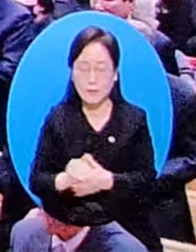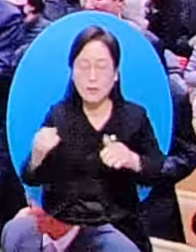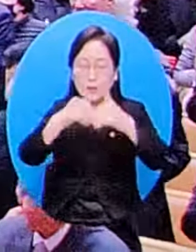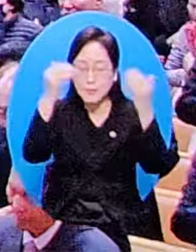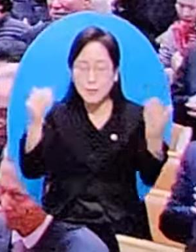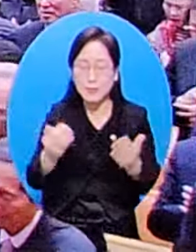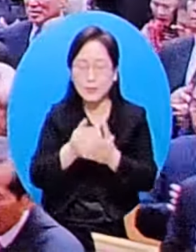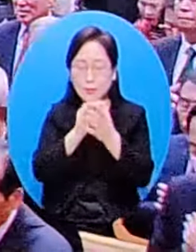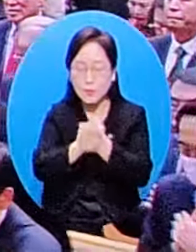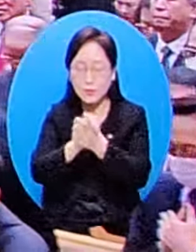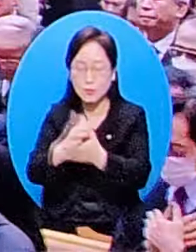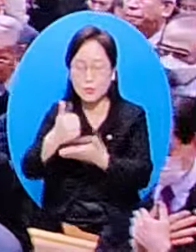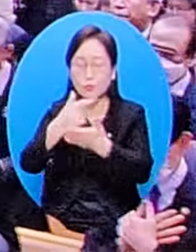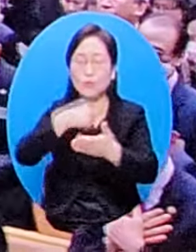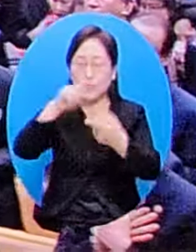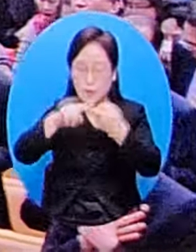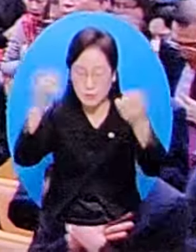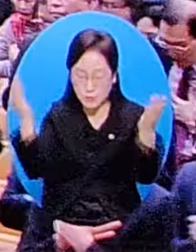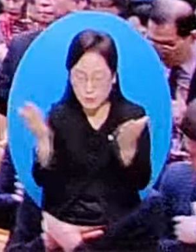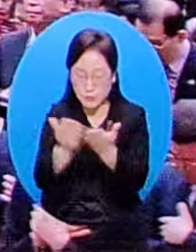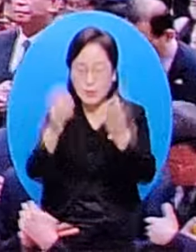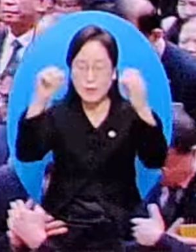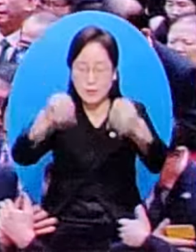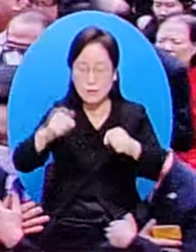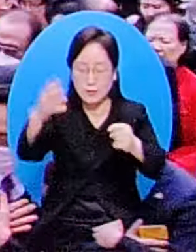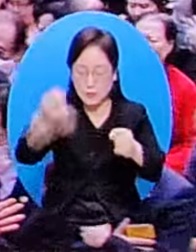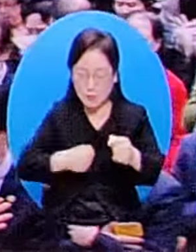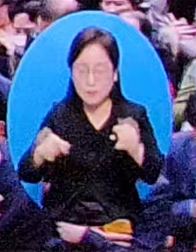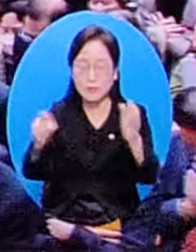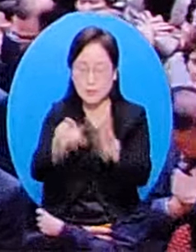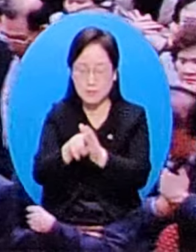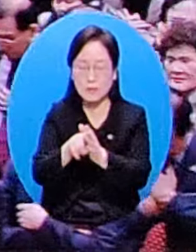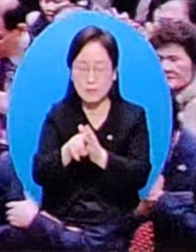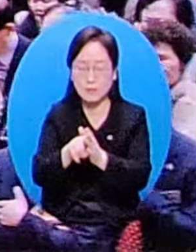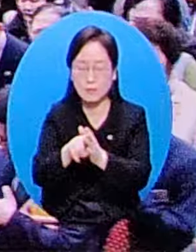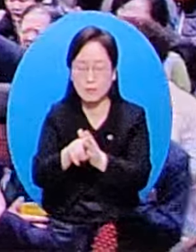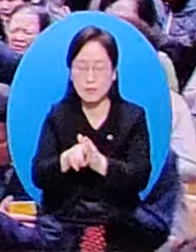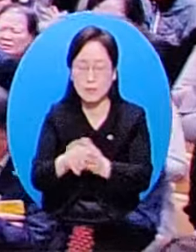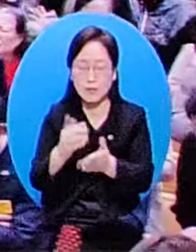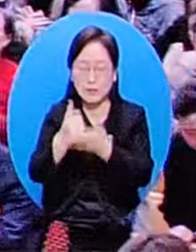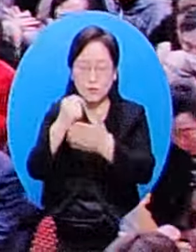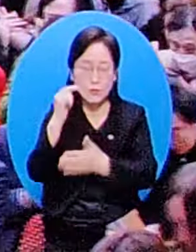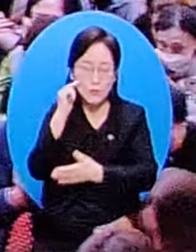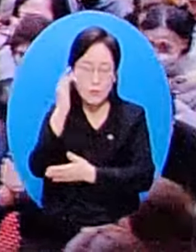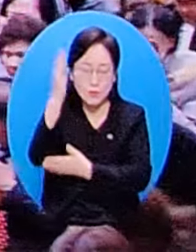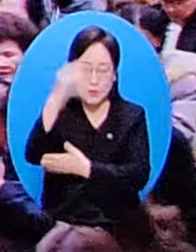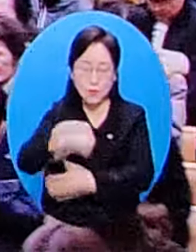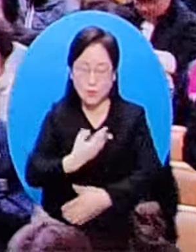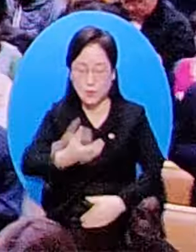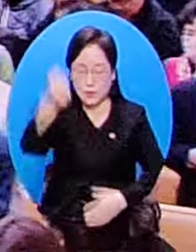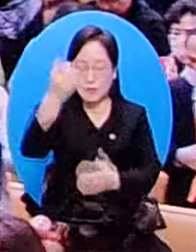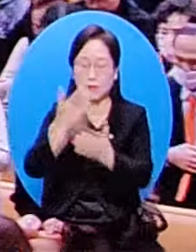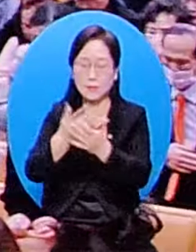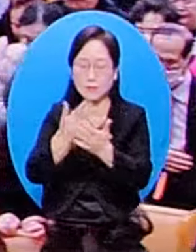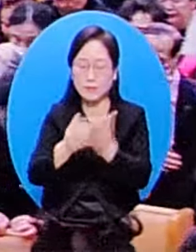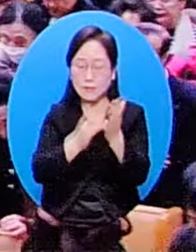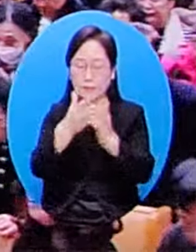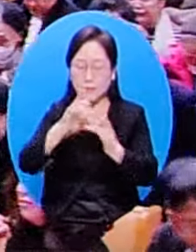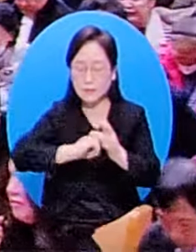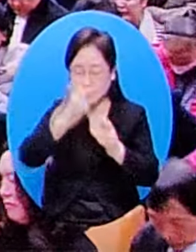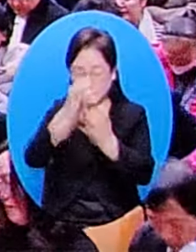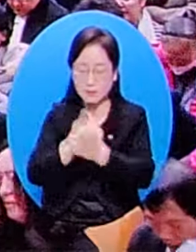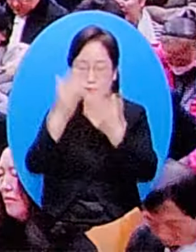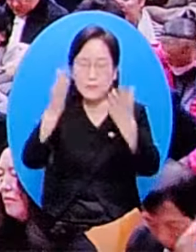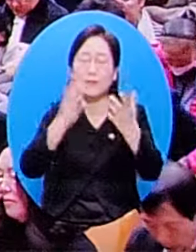모든 기도가 주의 뜻 가운데 응답됨을 믿습니다. 주님 영광 홀로 받으시옵소서. 예수님의 이름으로